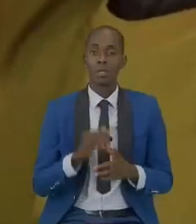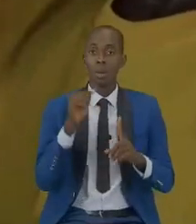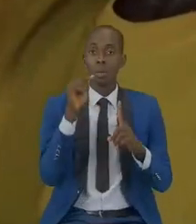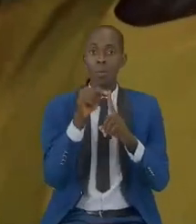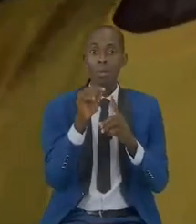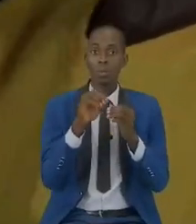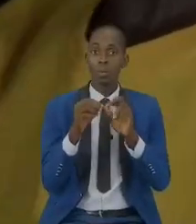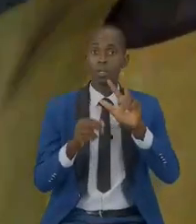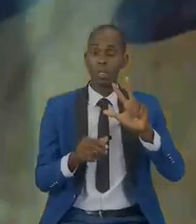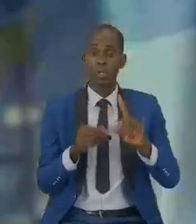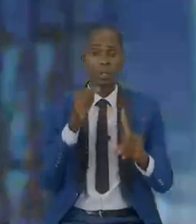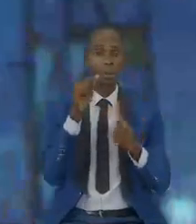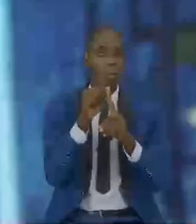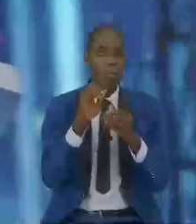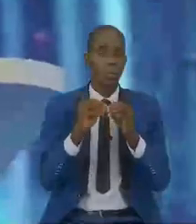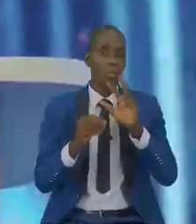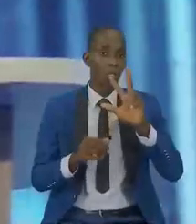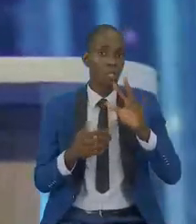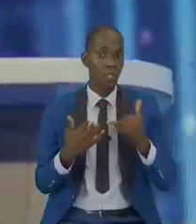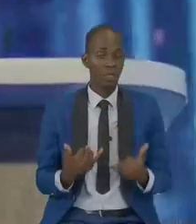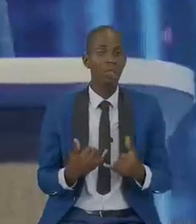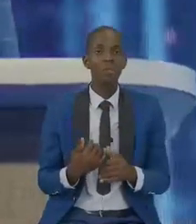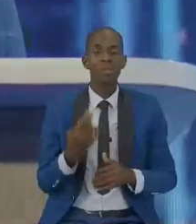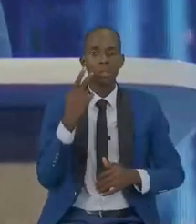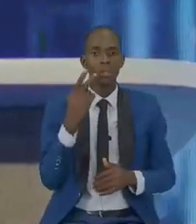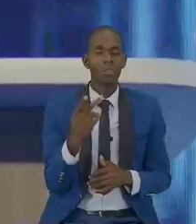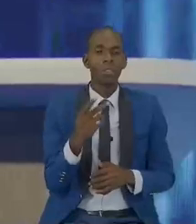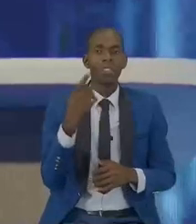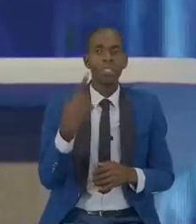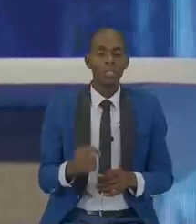crie Amen. Voyons le